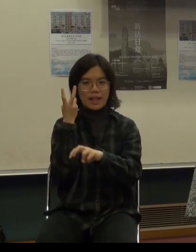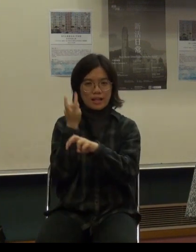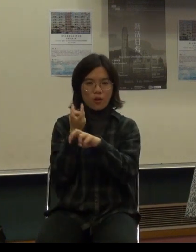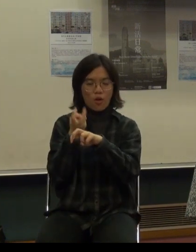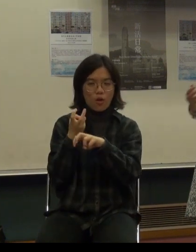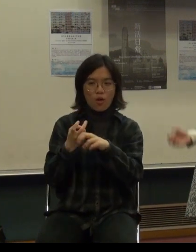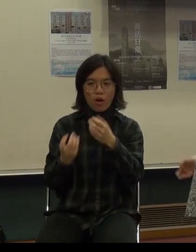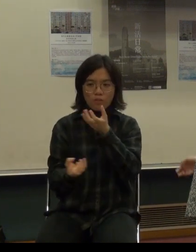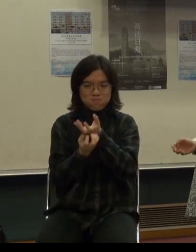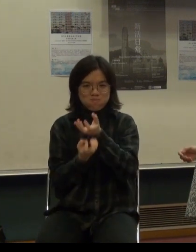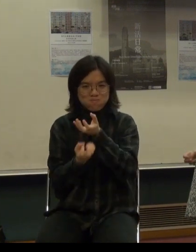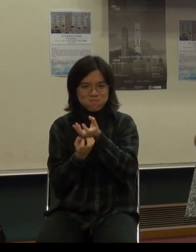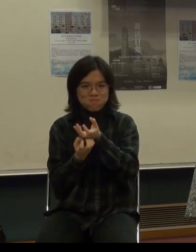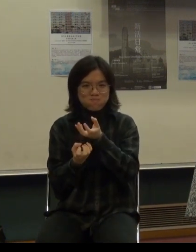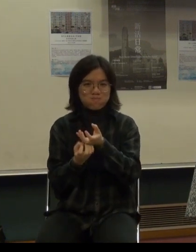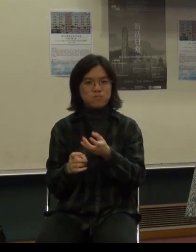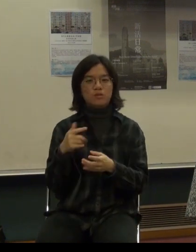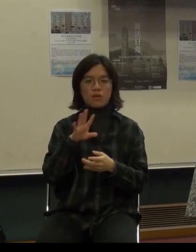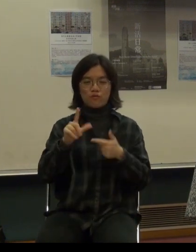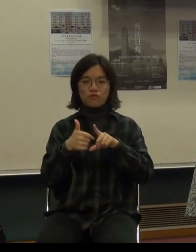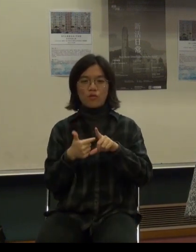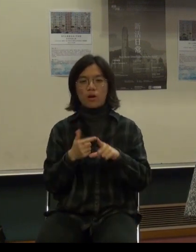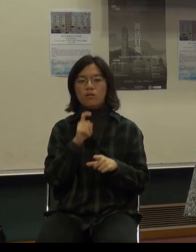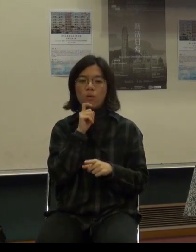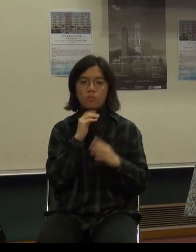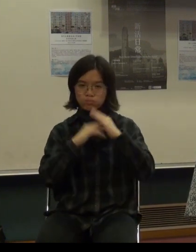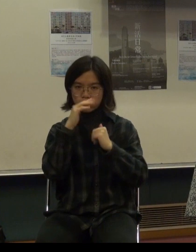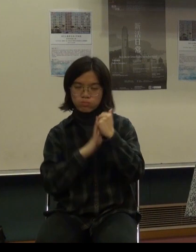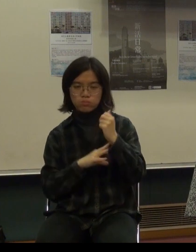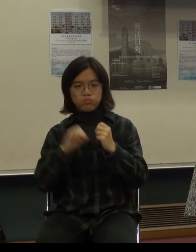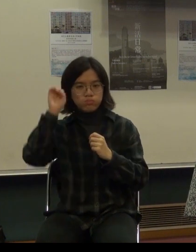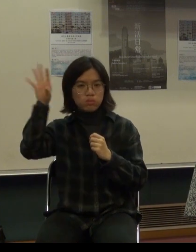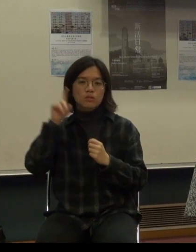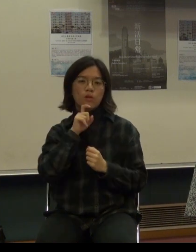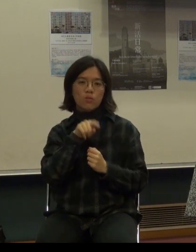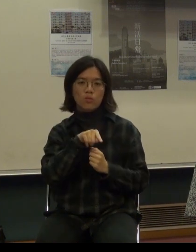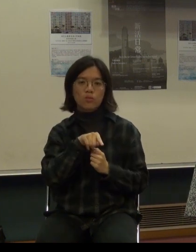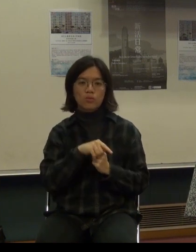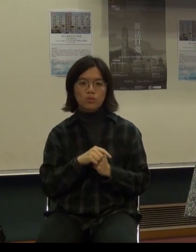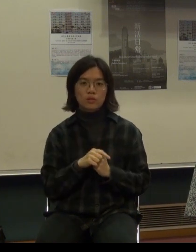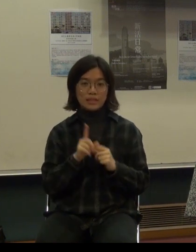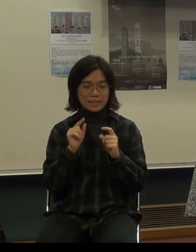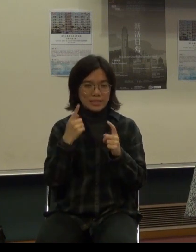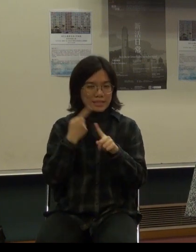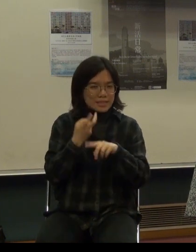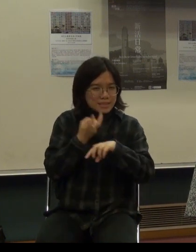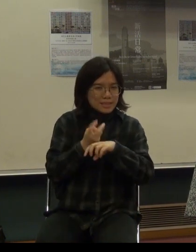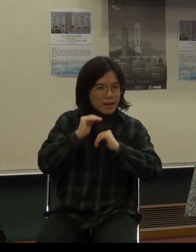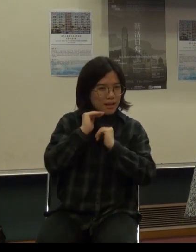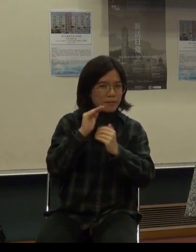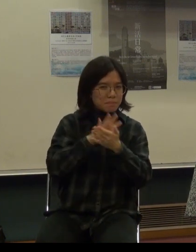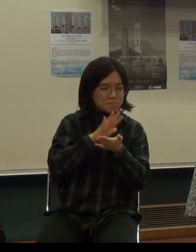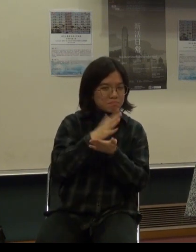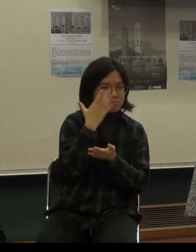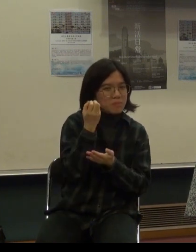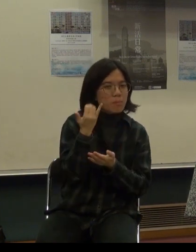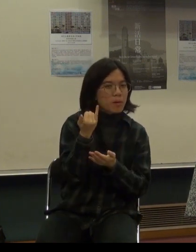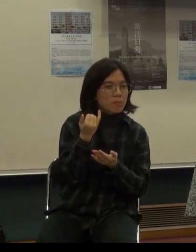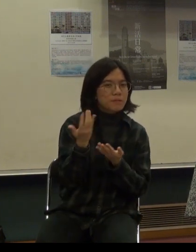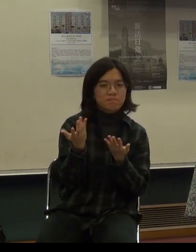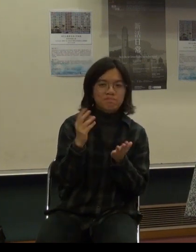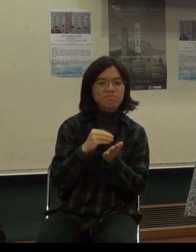嘛。咁又將鋼鐵係夾入落石屎嗰度，咁所以石屎其實佢唔係真係話有五十年嘅壽命嘅，但係嗰個問題咧就